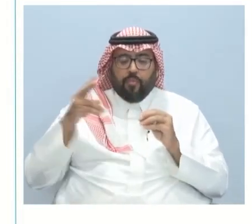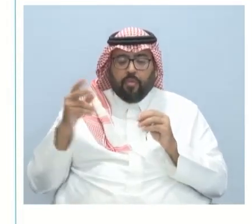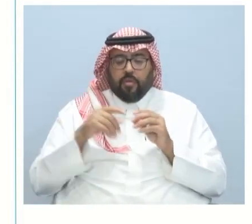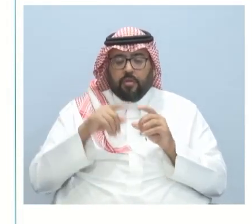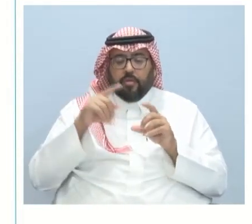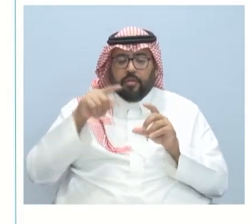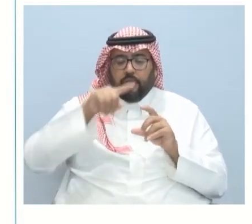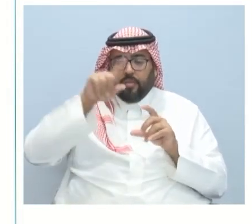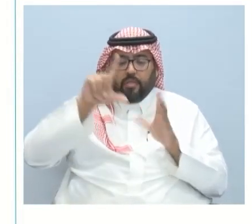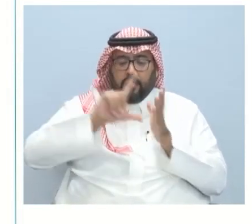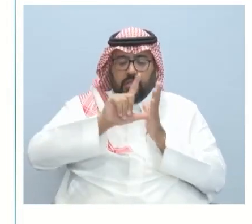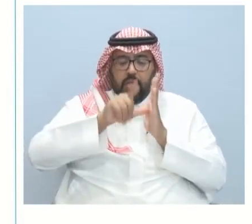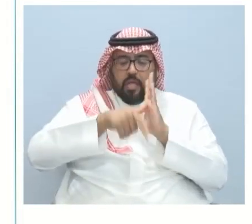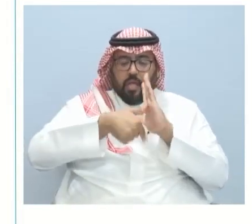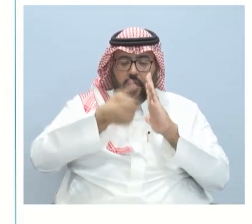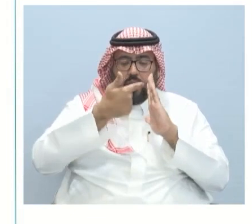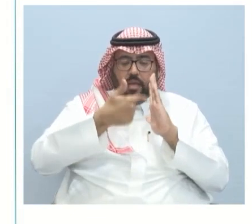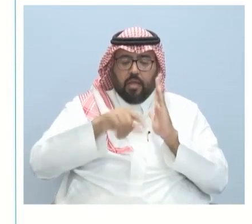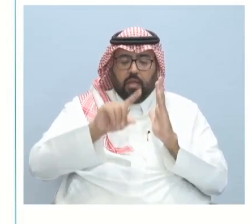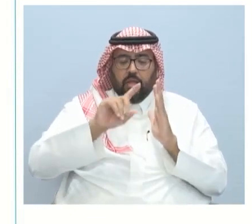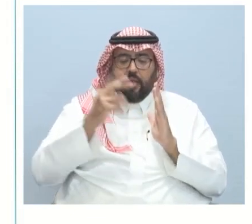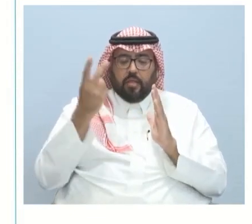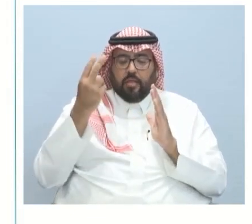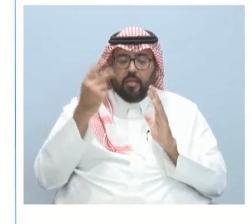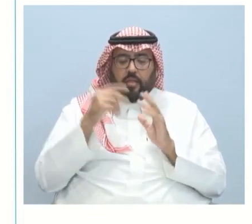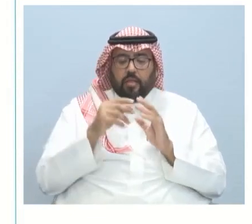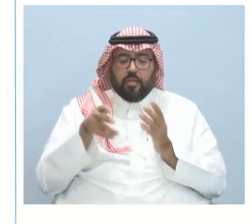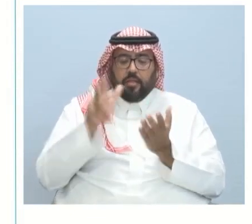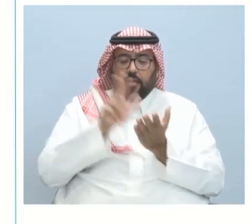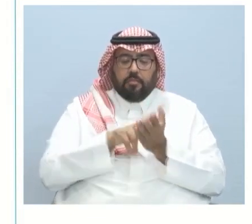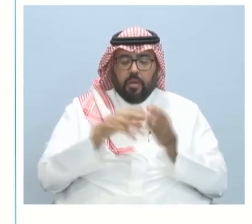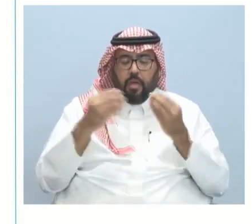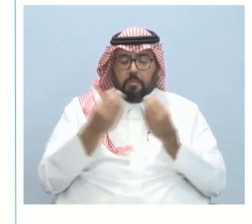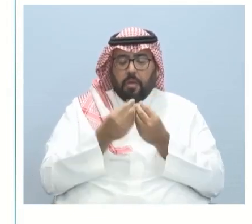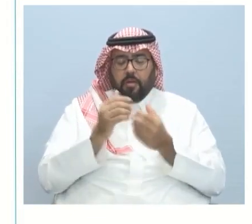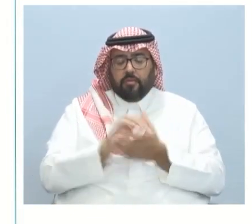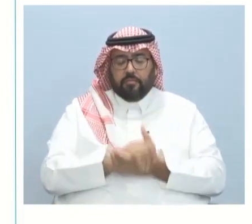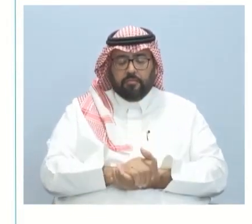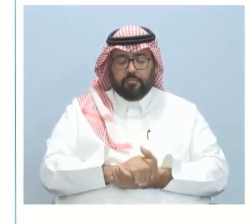وفي جزء لنطبق معا سنقوم بحل بعض التدريب